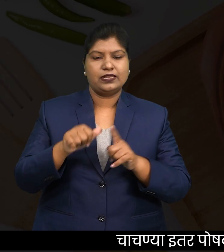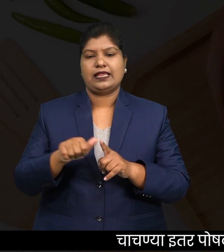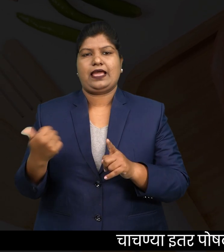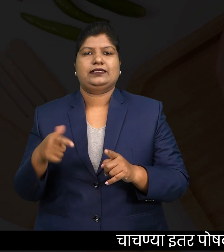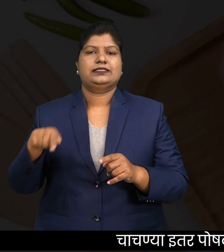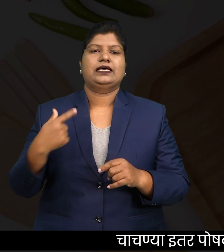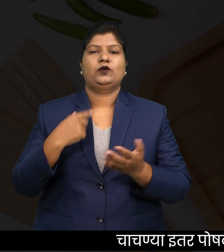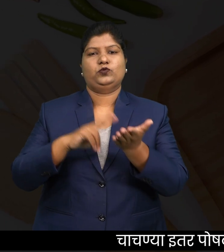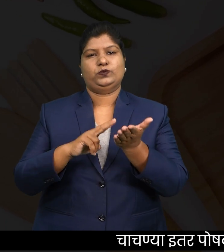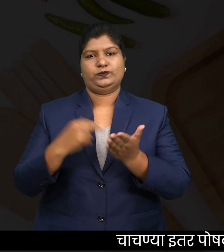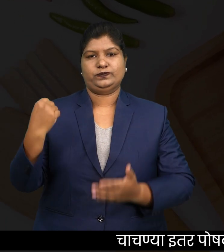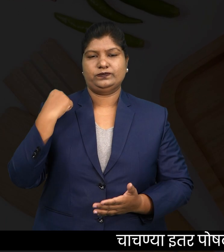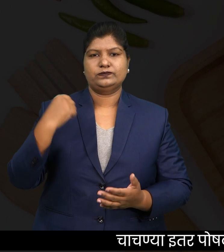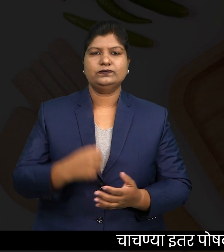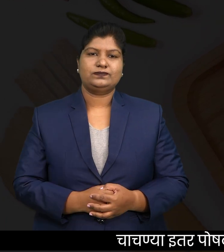असतात.